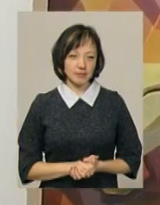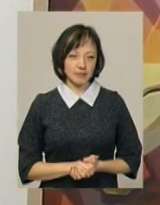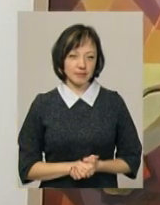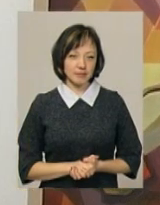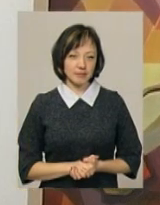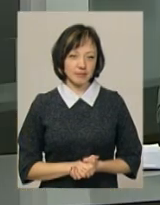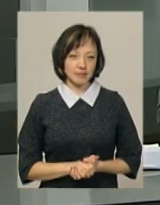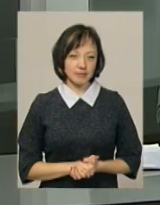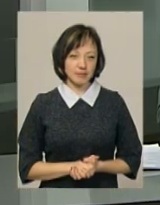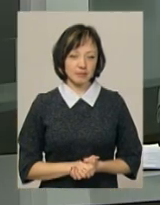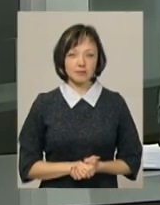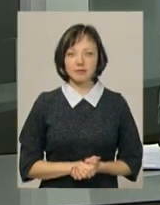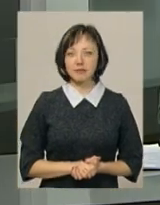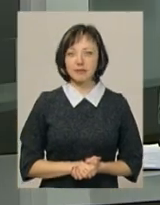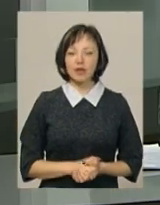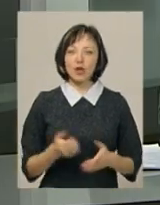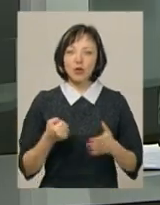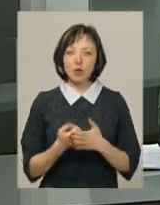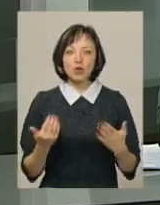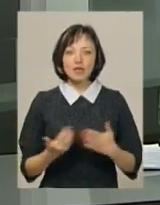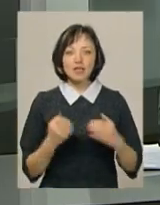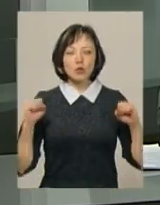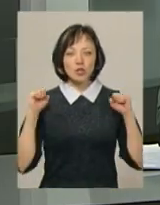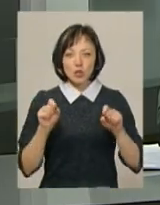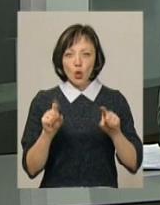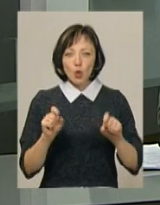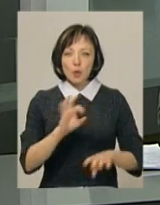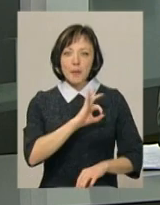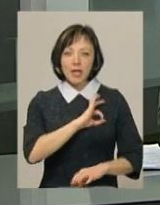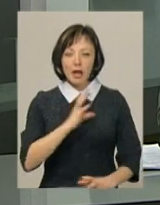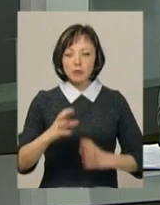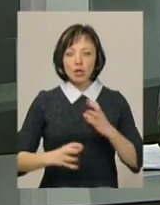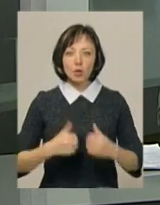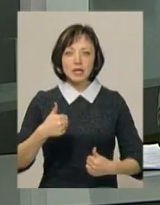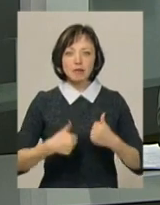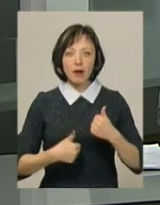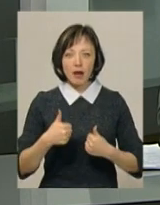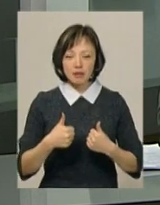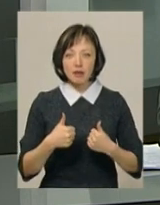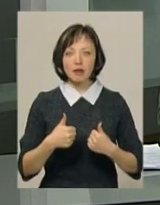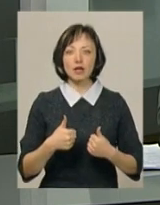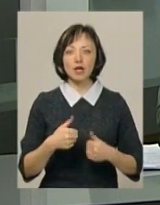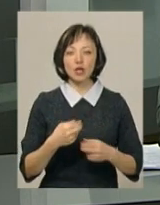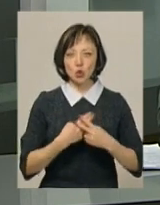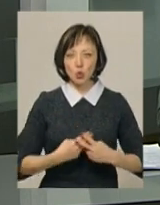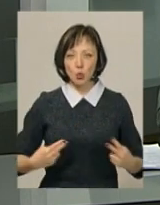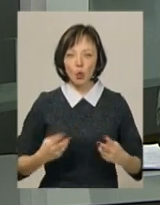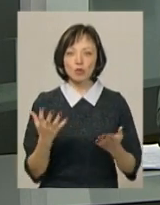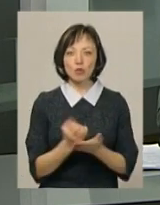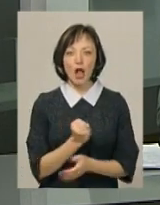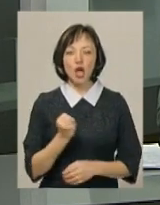Центр. І до новин спортивних. Золоту медаль на міжнародних змаганнях серії Grand Slam з дзюдо